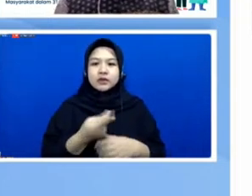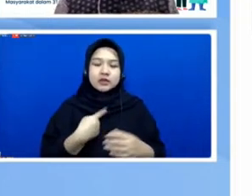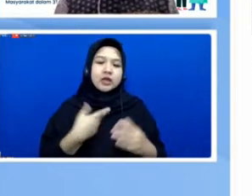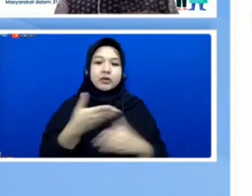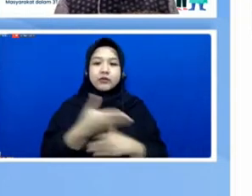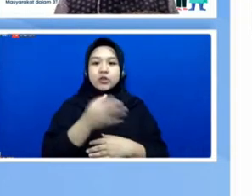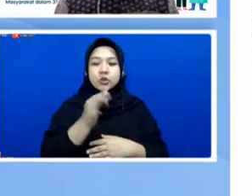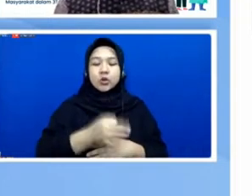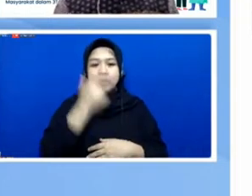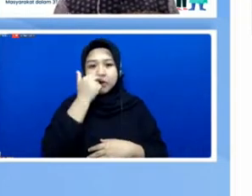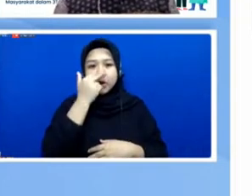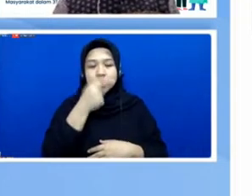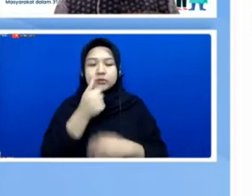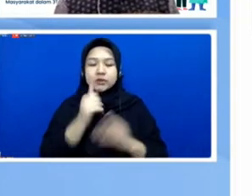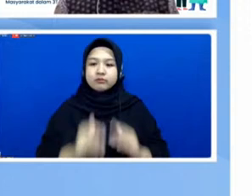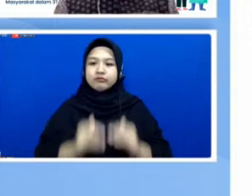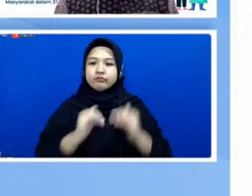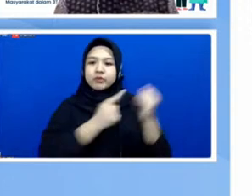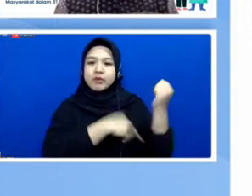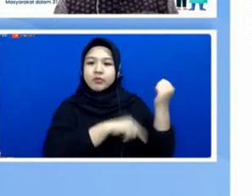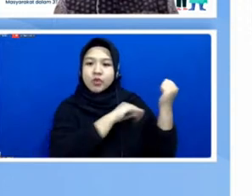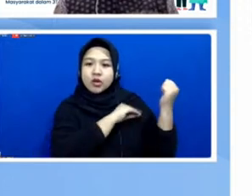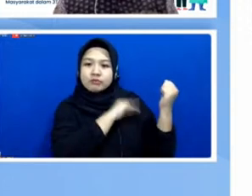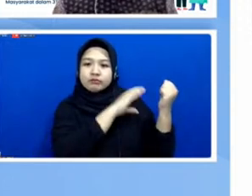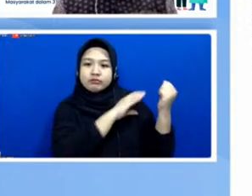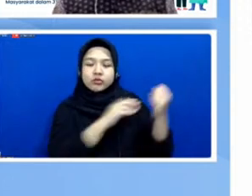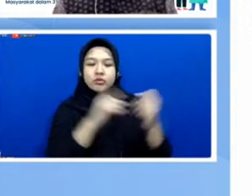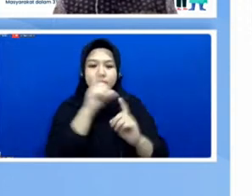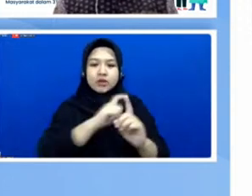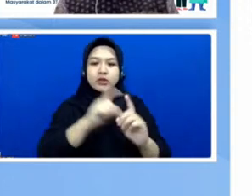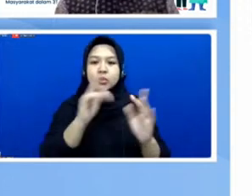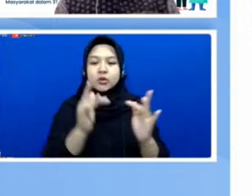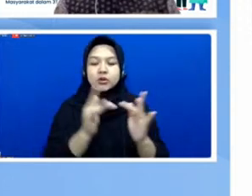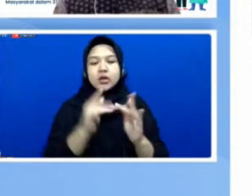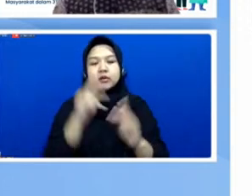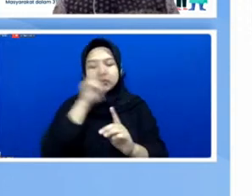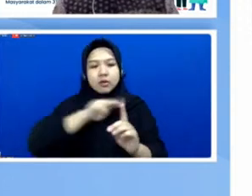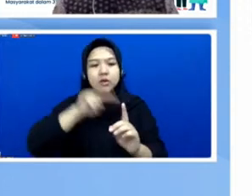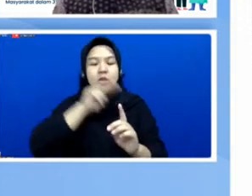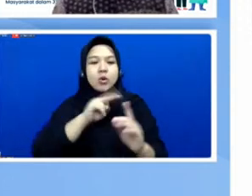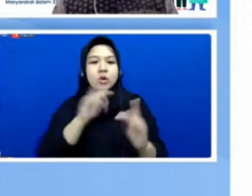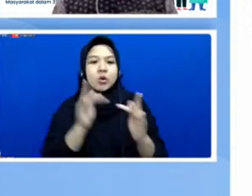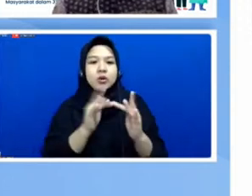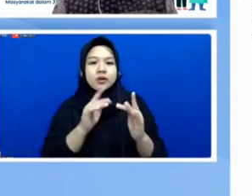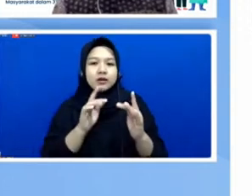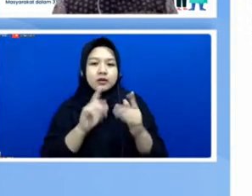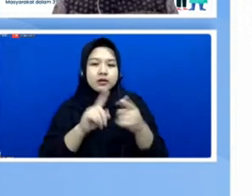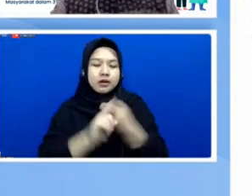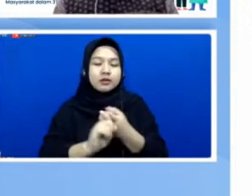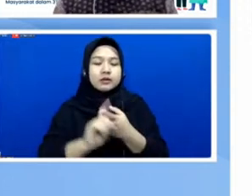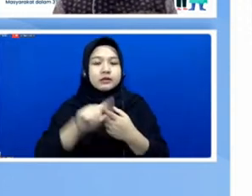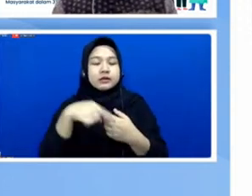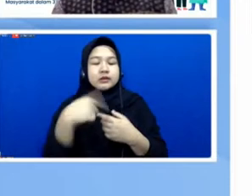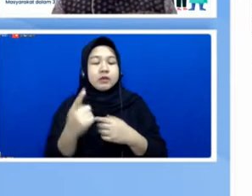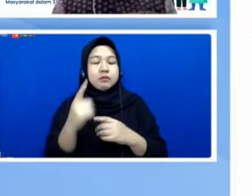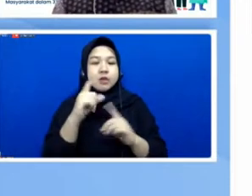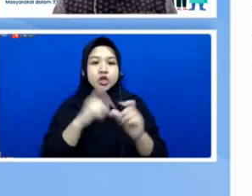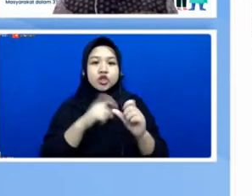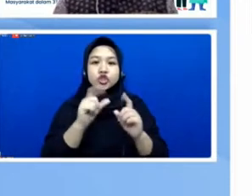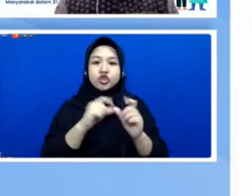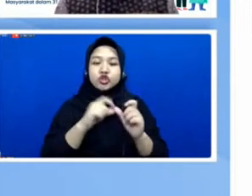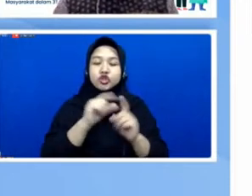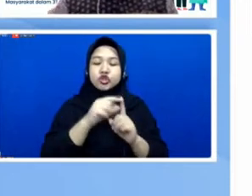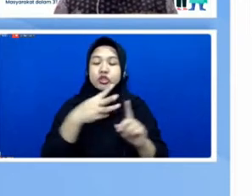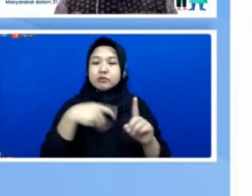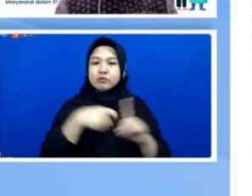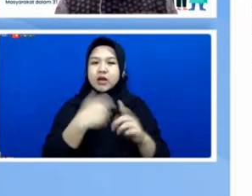mampu meningkatkan kemampuan mereka dalam pelacakan kontak, pemantauan kontak erat, sampai kemudian pemantauan kasus suspek dan pemantauan kasus positif.